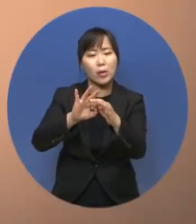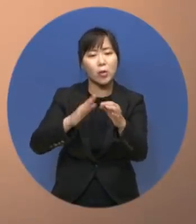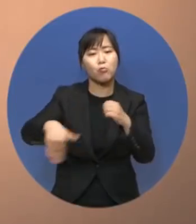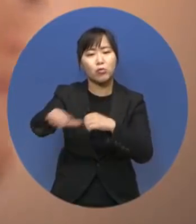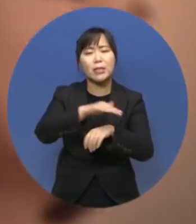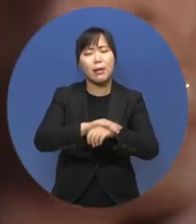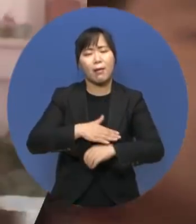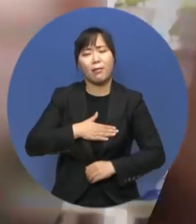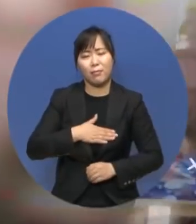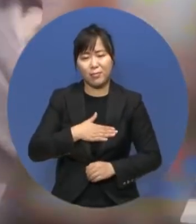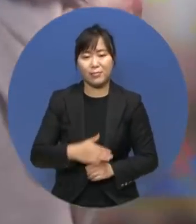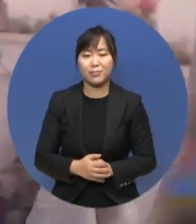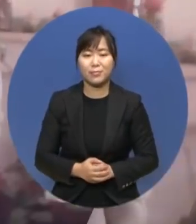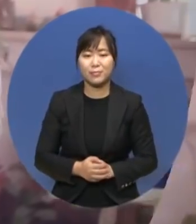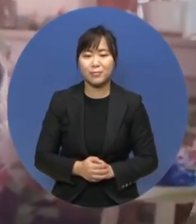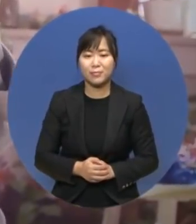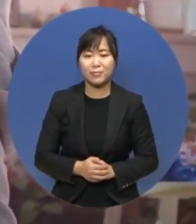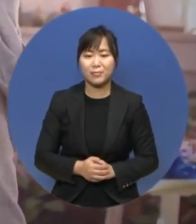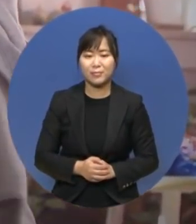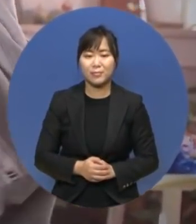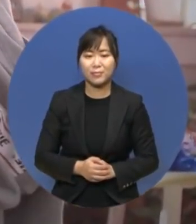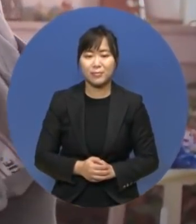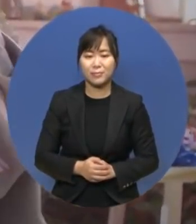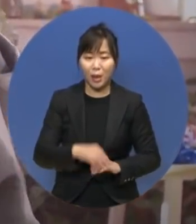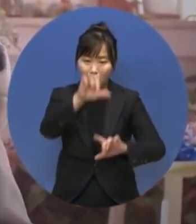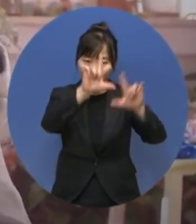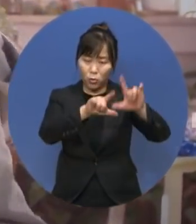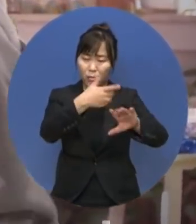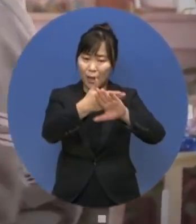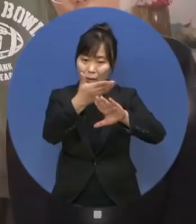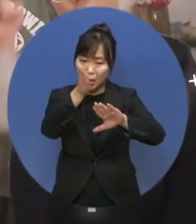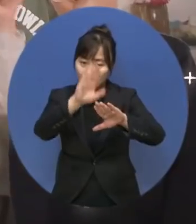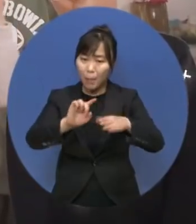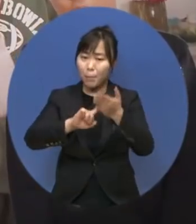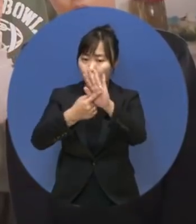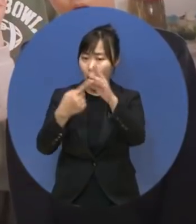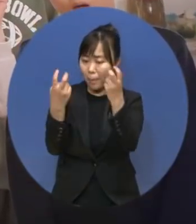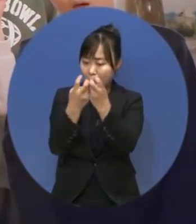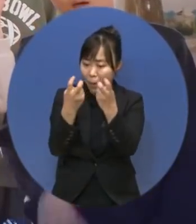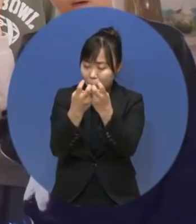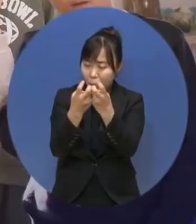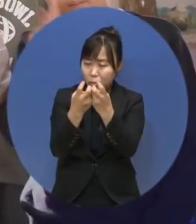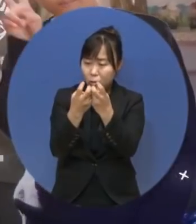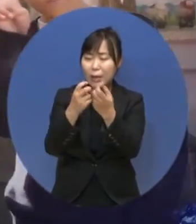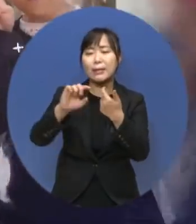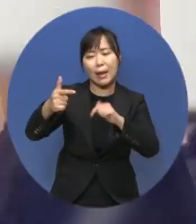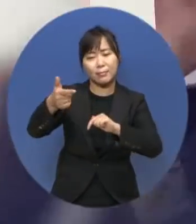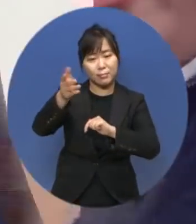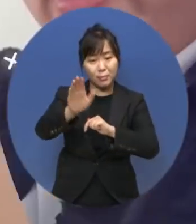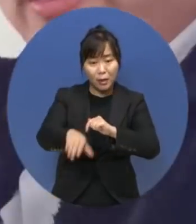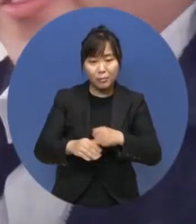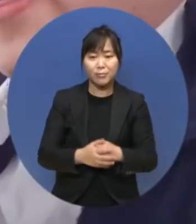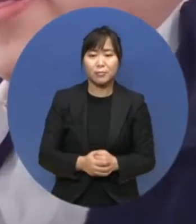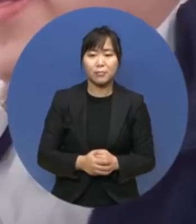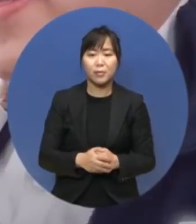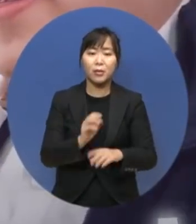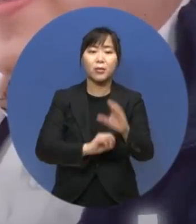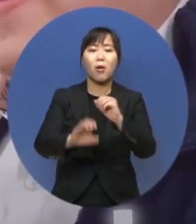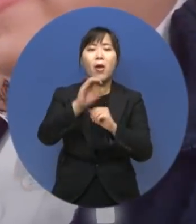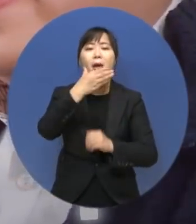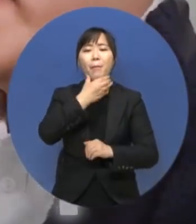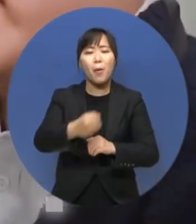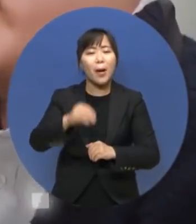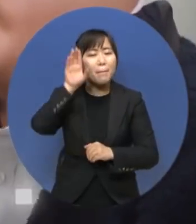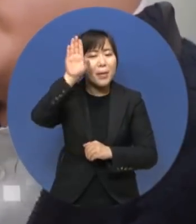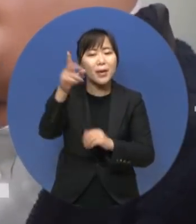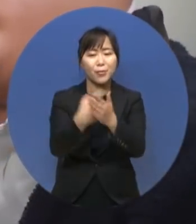우리는 알고 있습니다. 모습은 다르지만 표현의 방법은 다르지만 더 행복한